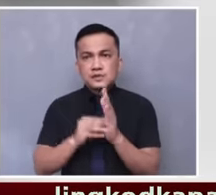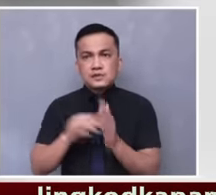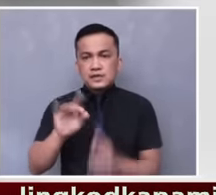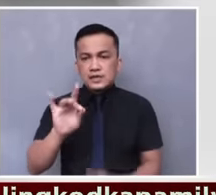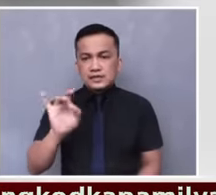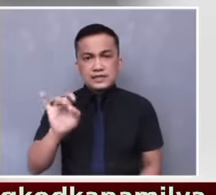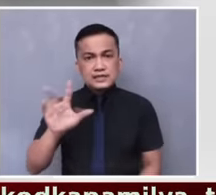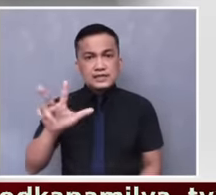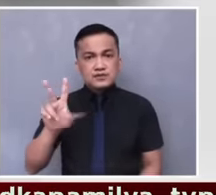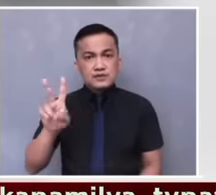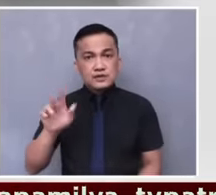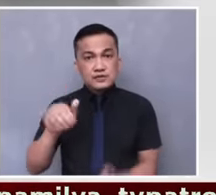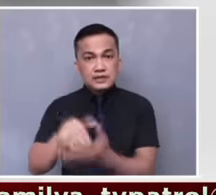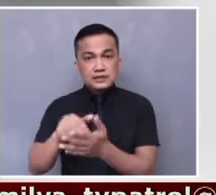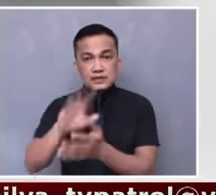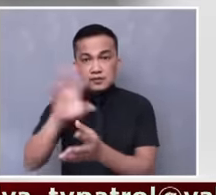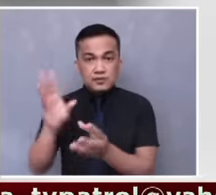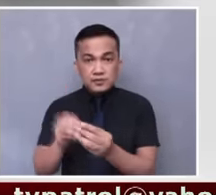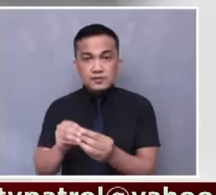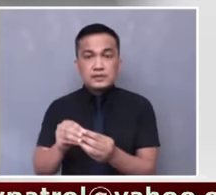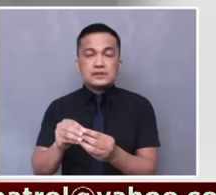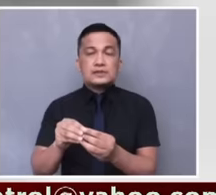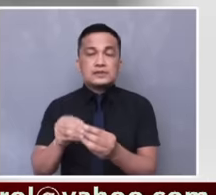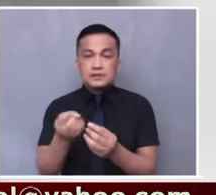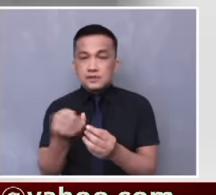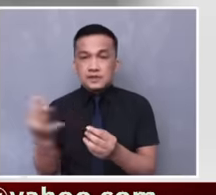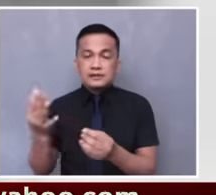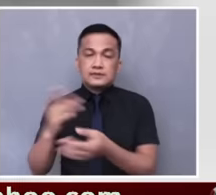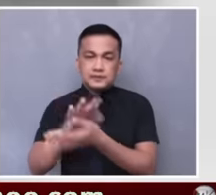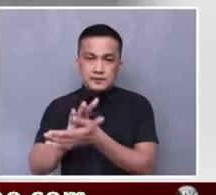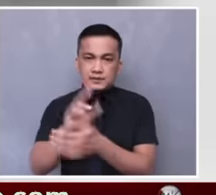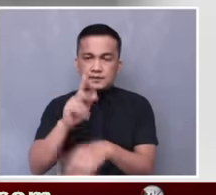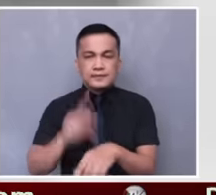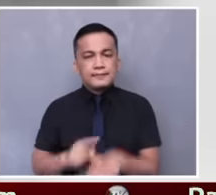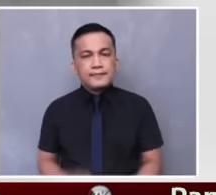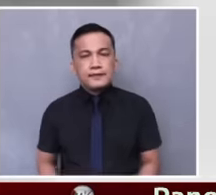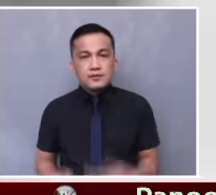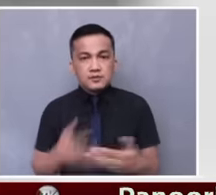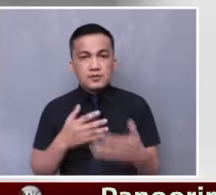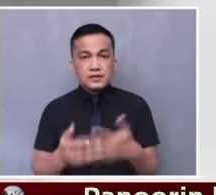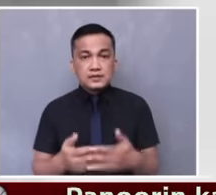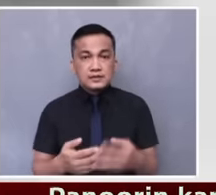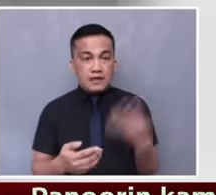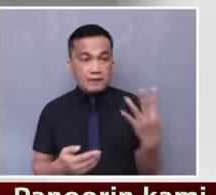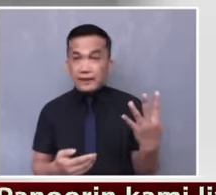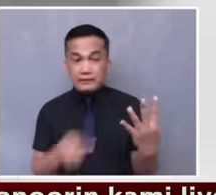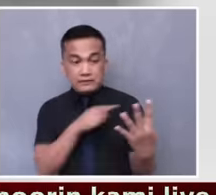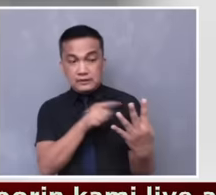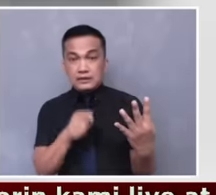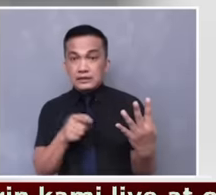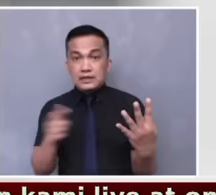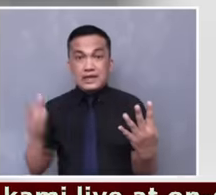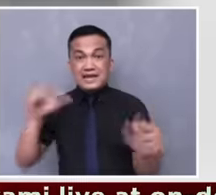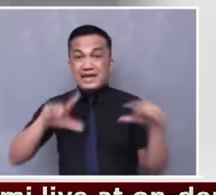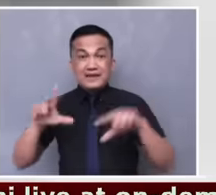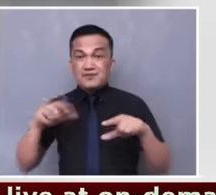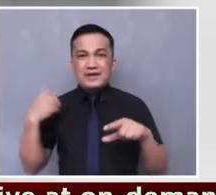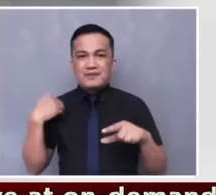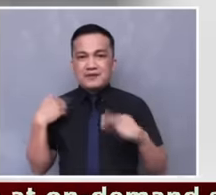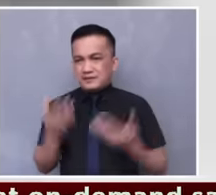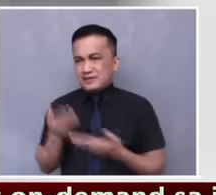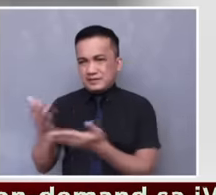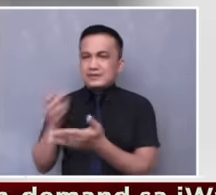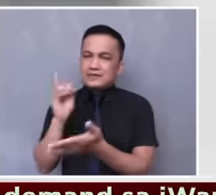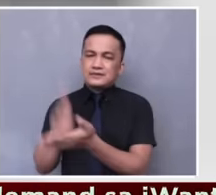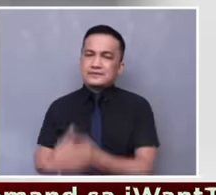2,832,000 ang kabuuang bilang ng kaso sa bansa. Bagamat may apat na laboratorio ang hindi nakapagsumite ng kanilang datos,